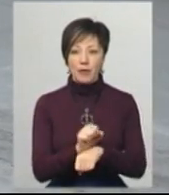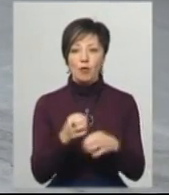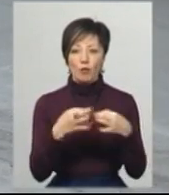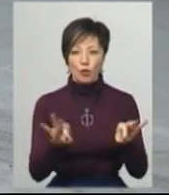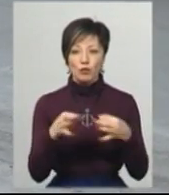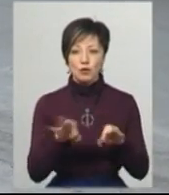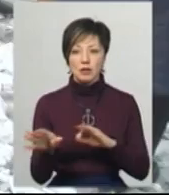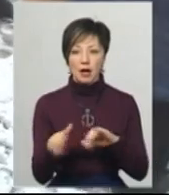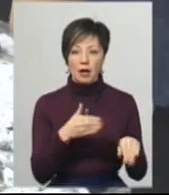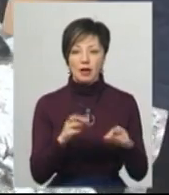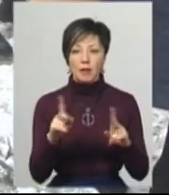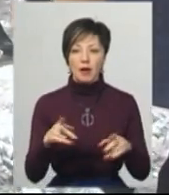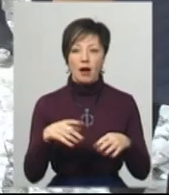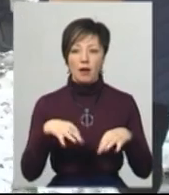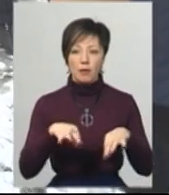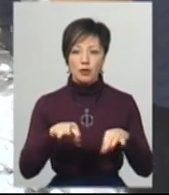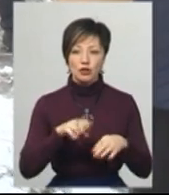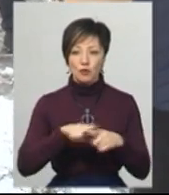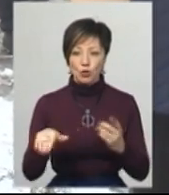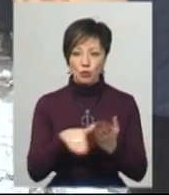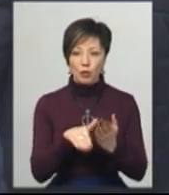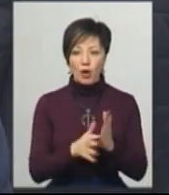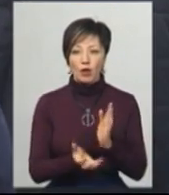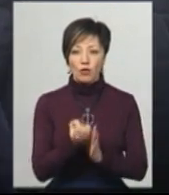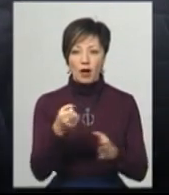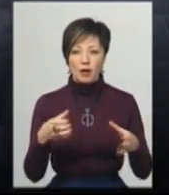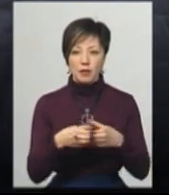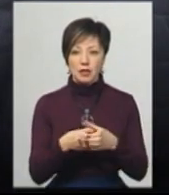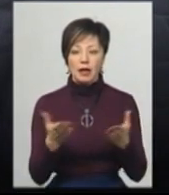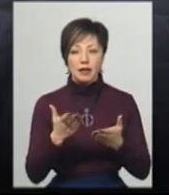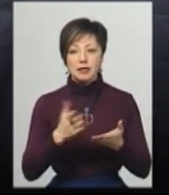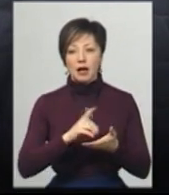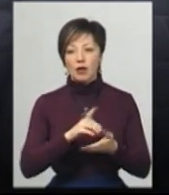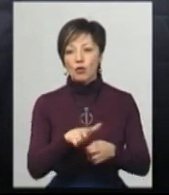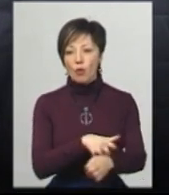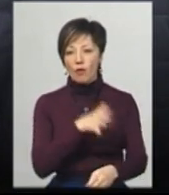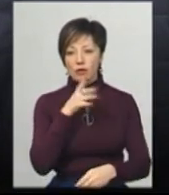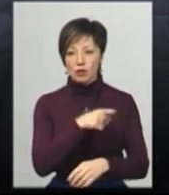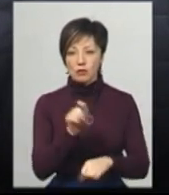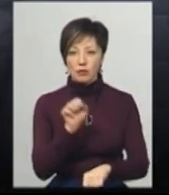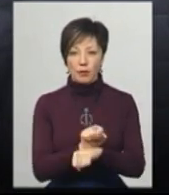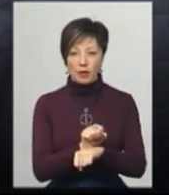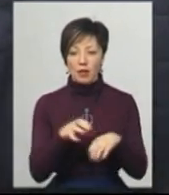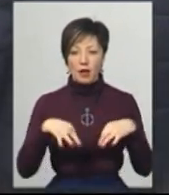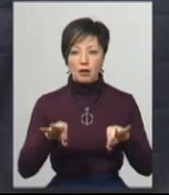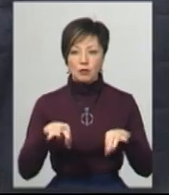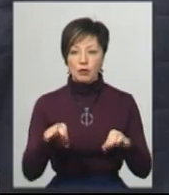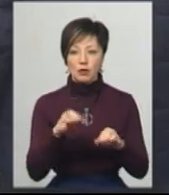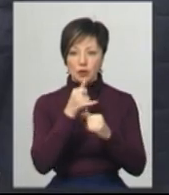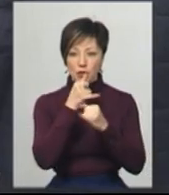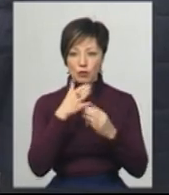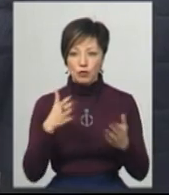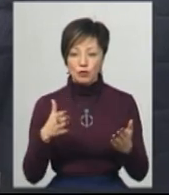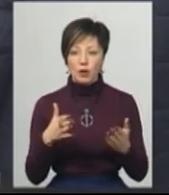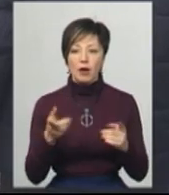їх пропускали, як і карети ургентної допомоги та рятувальні екіпажі. На якийсь тривалий термін часу ми блокувати транспортну артерію не